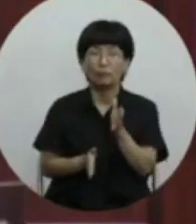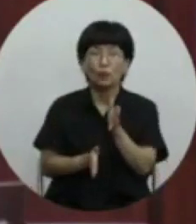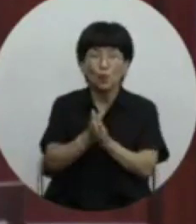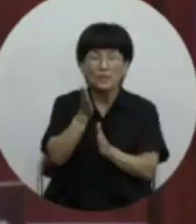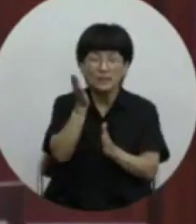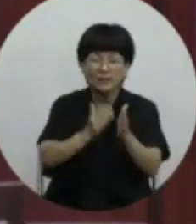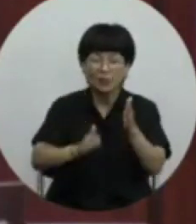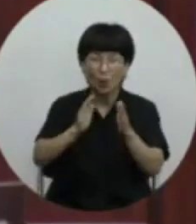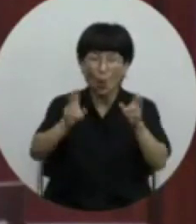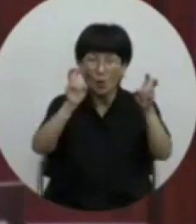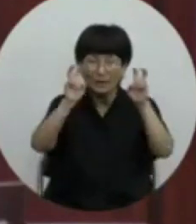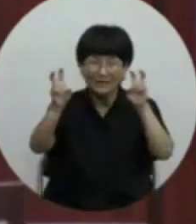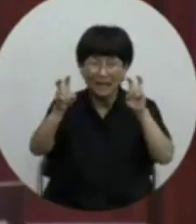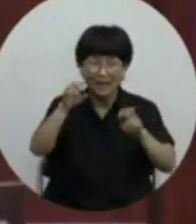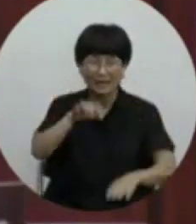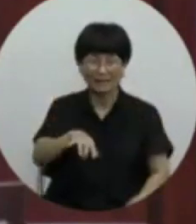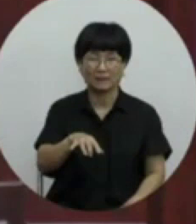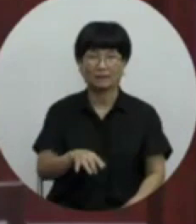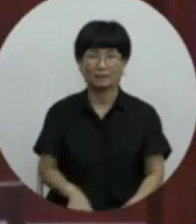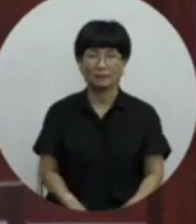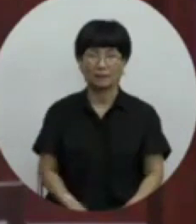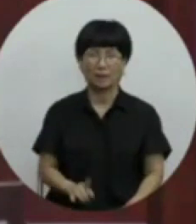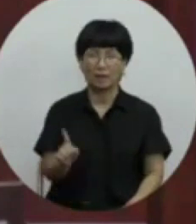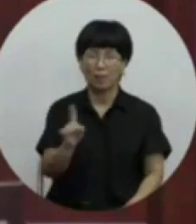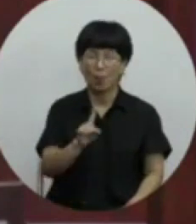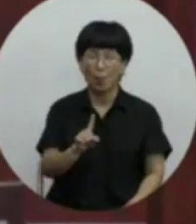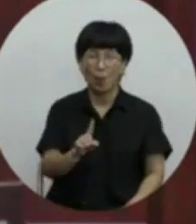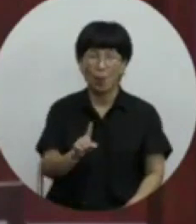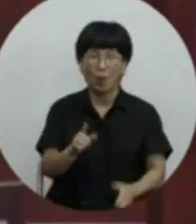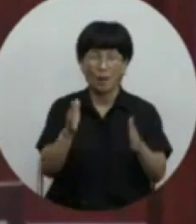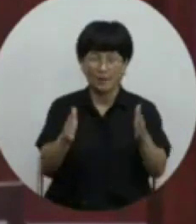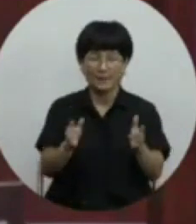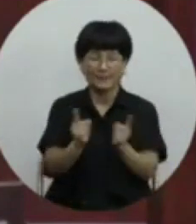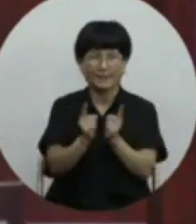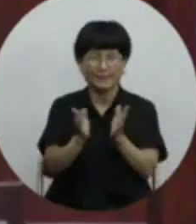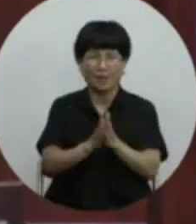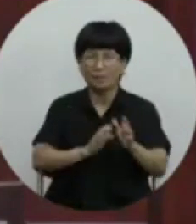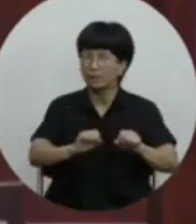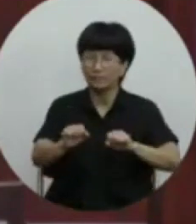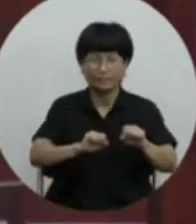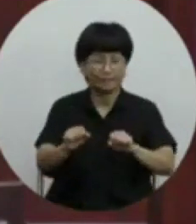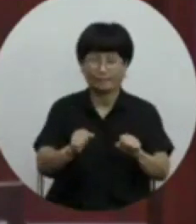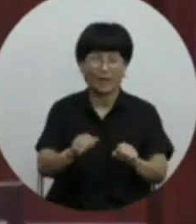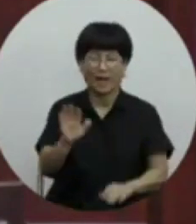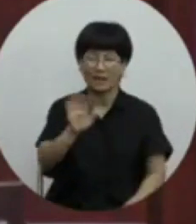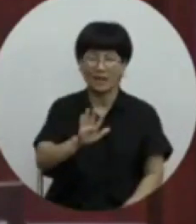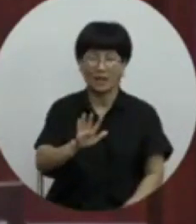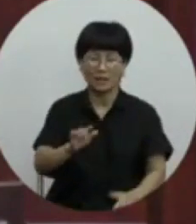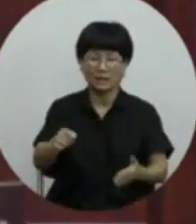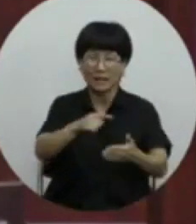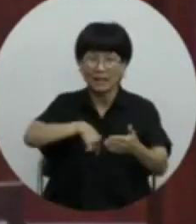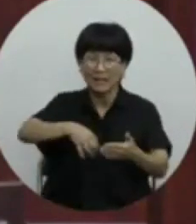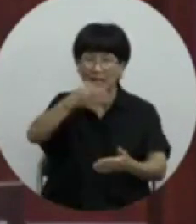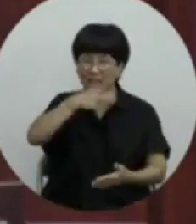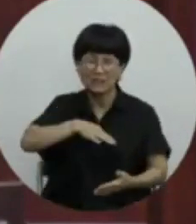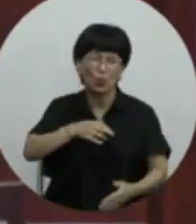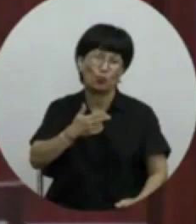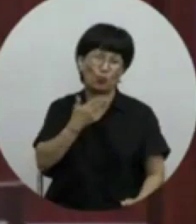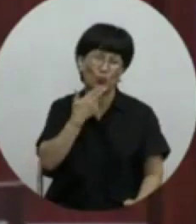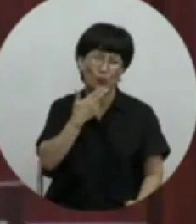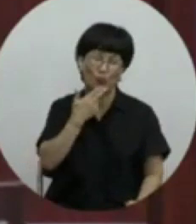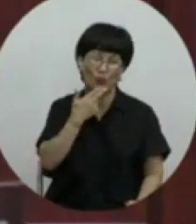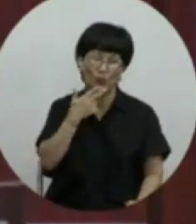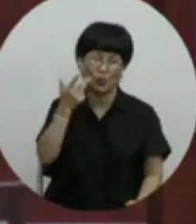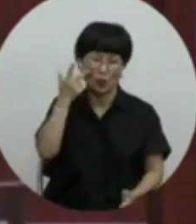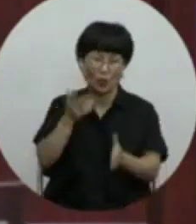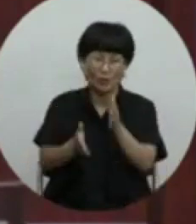도시공사는 공사를 무슨 일정 사업을 직접 하는 게 아닙니다. 거기서 이윤 내는 게 아닙니다. 여주시에서